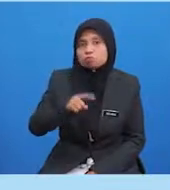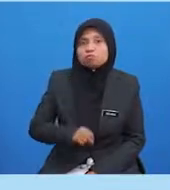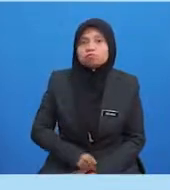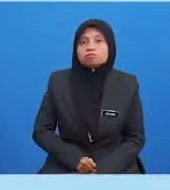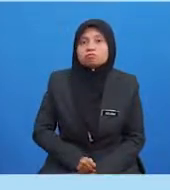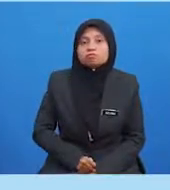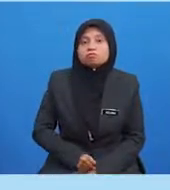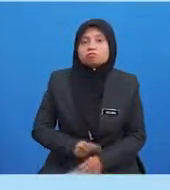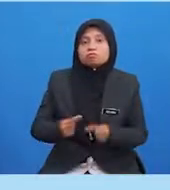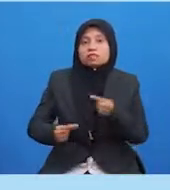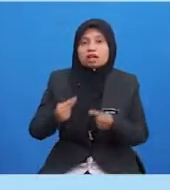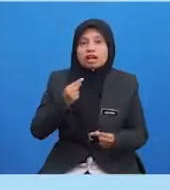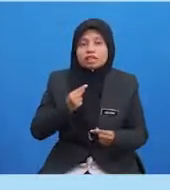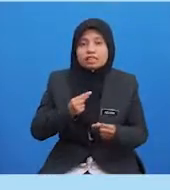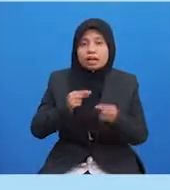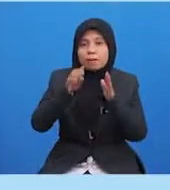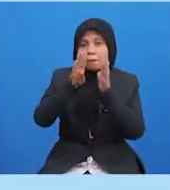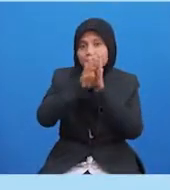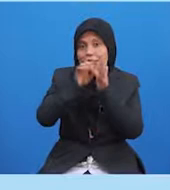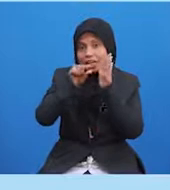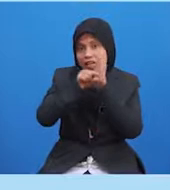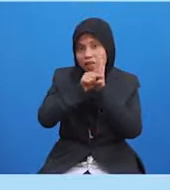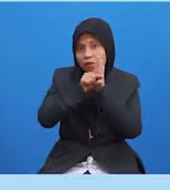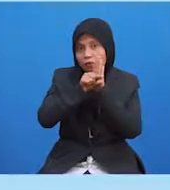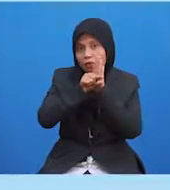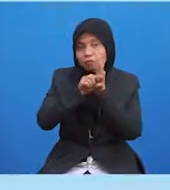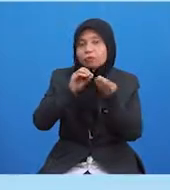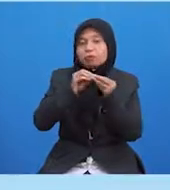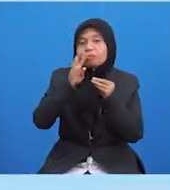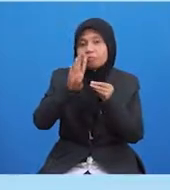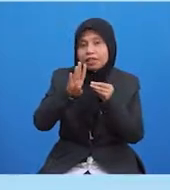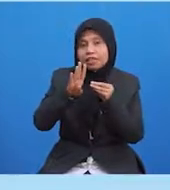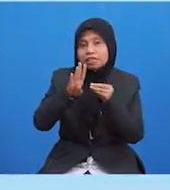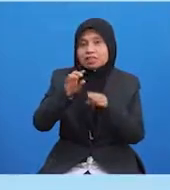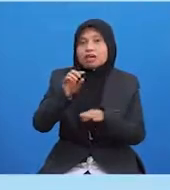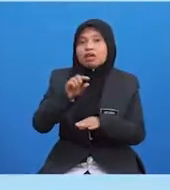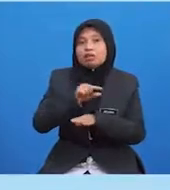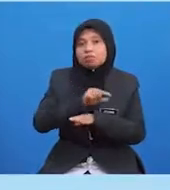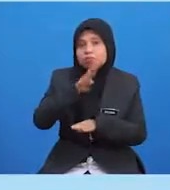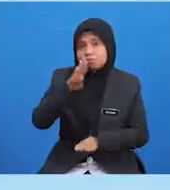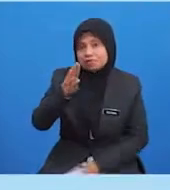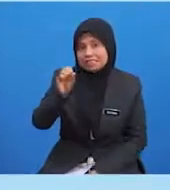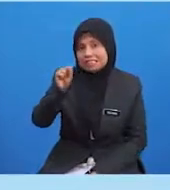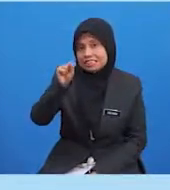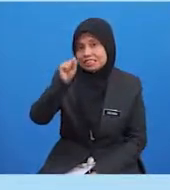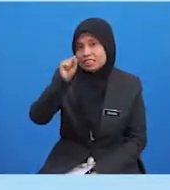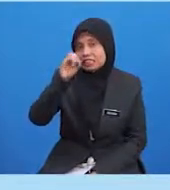untuk menggayakan background. Keempat, menggunakan Cascading Style